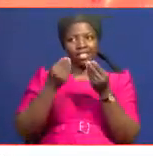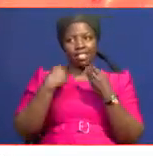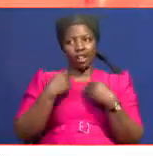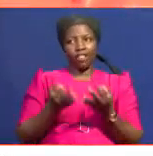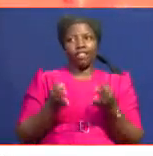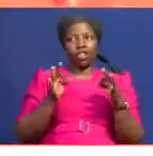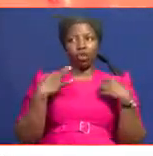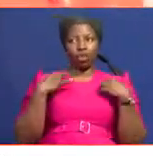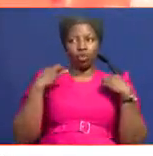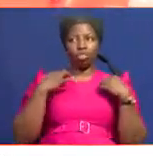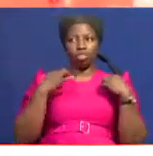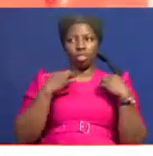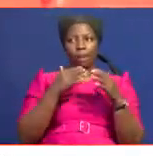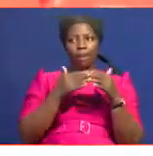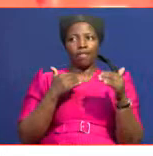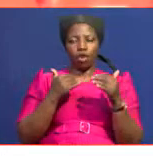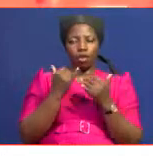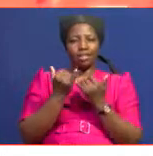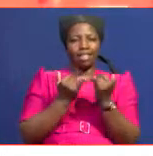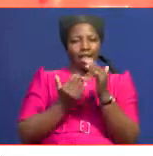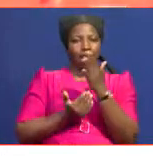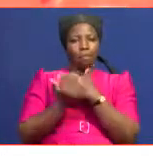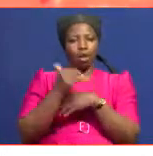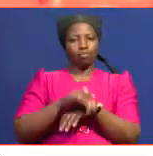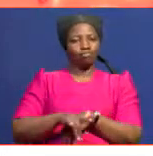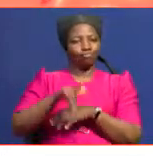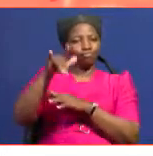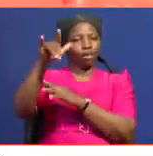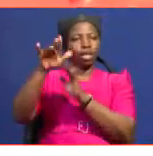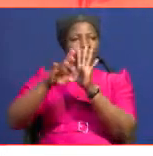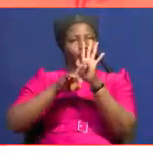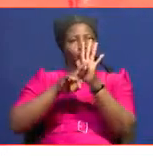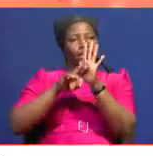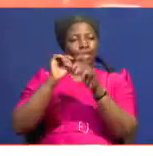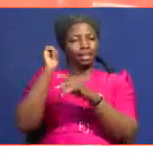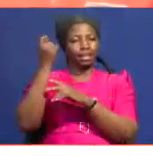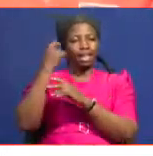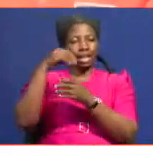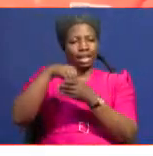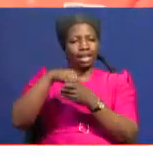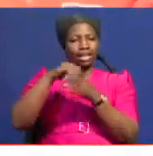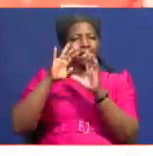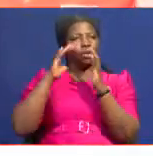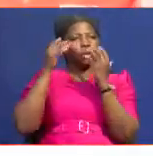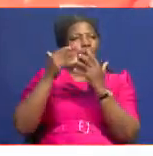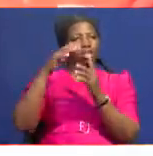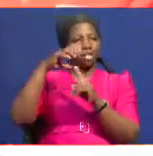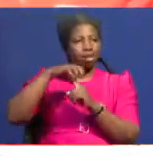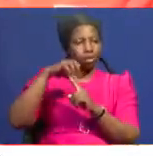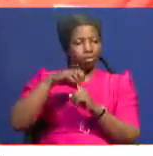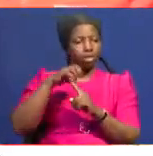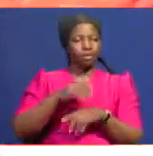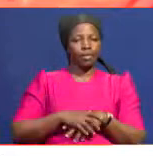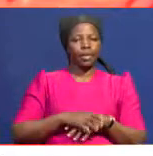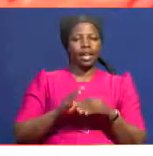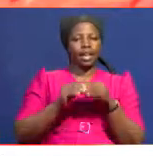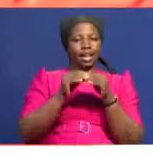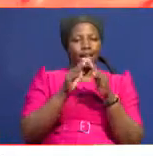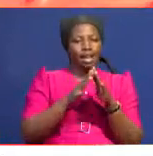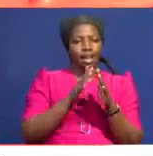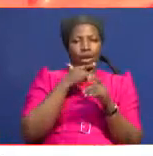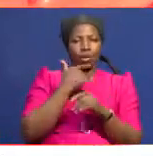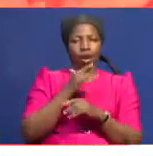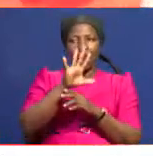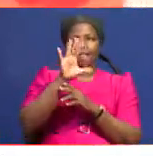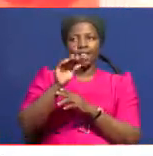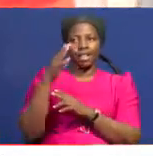ya Jumamosi asubuhi kwenda kuwakilisha taifa hili kwenye mashindano ya dunia. Kenya itaongozwa na bingwa wa Afrika katika mbio za